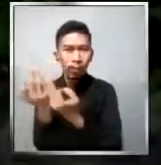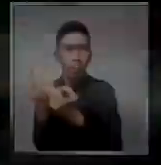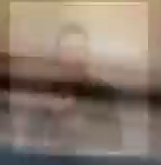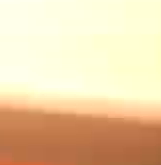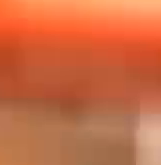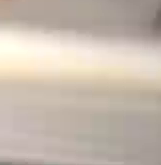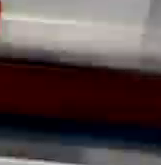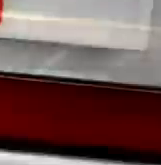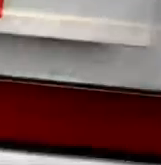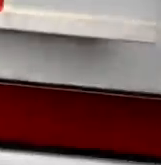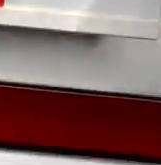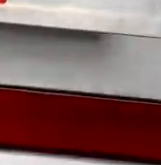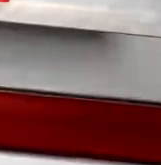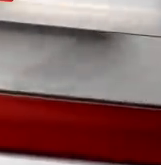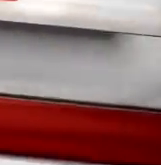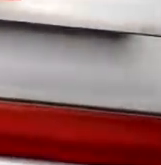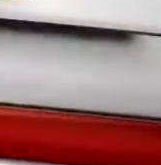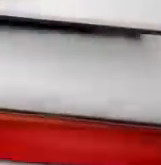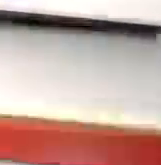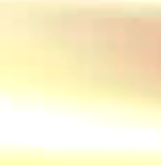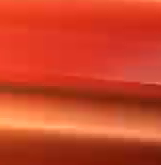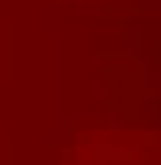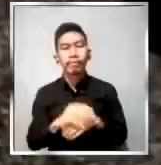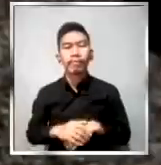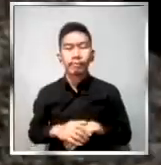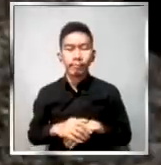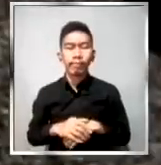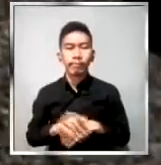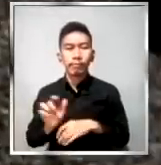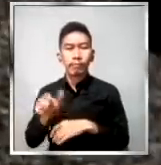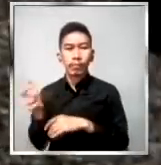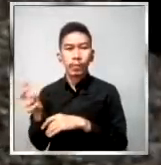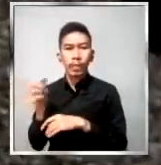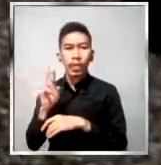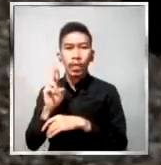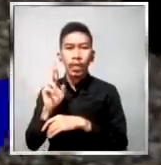nakatutok live si Rafi Tima. Rafi.